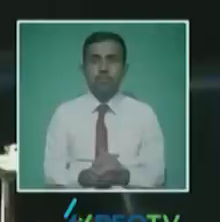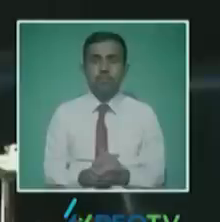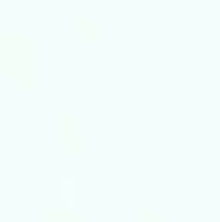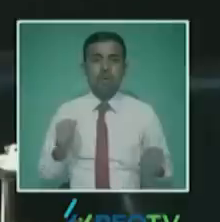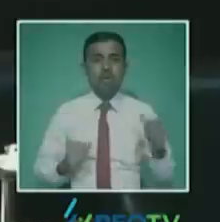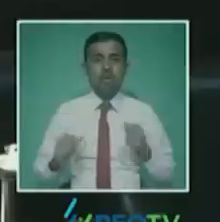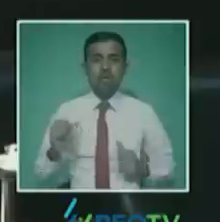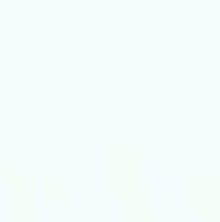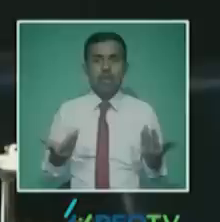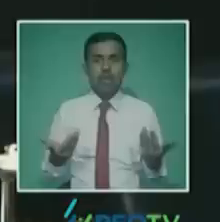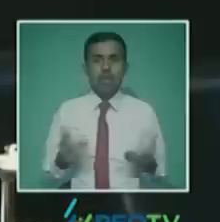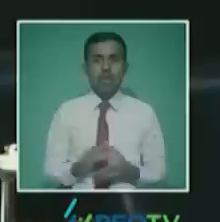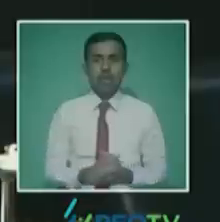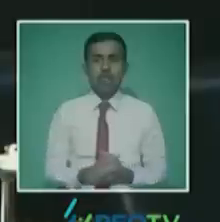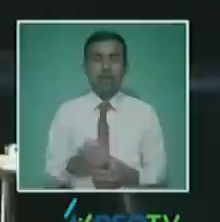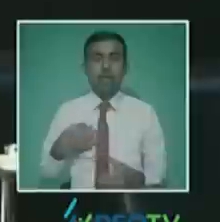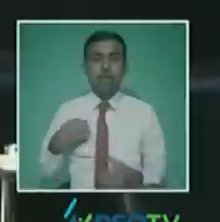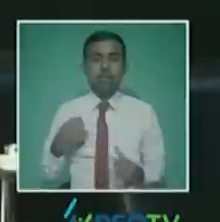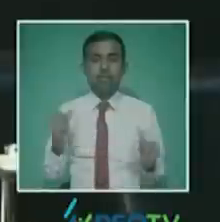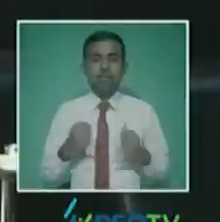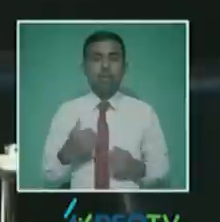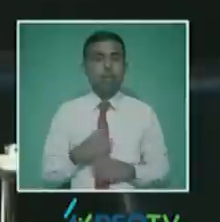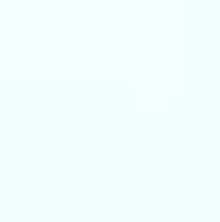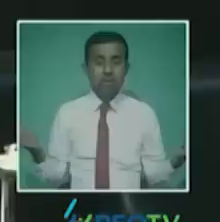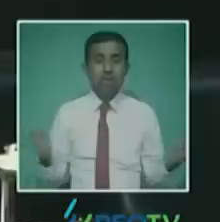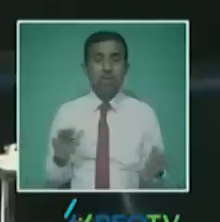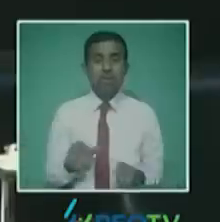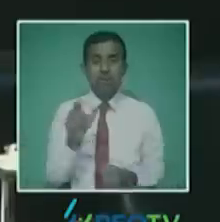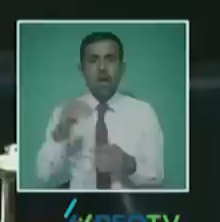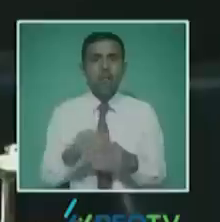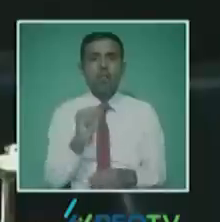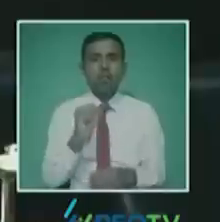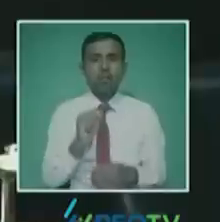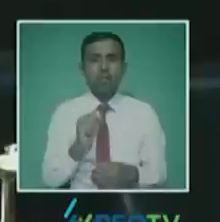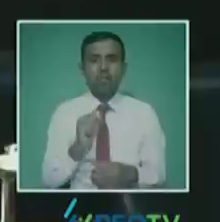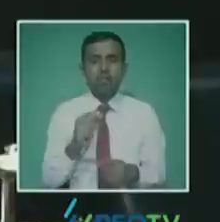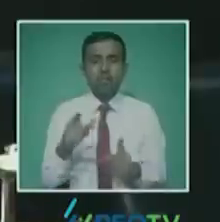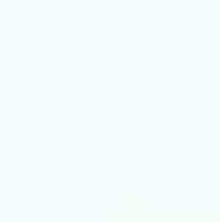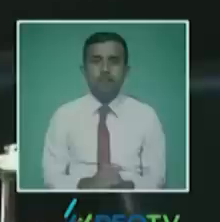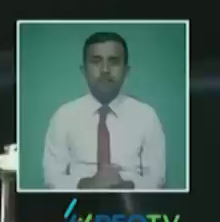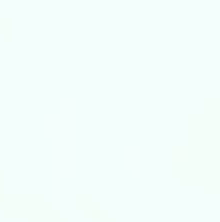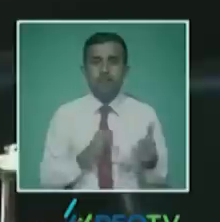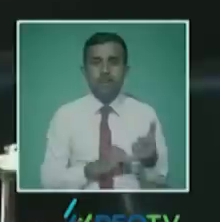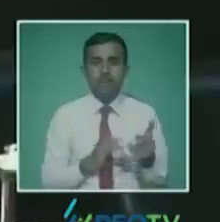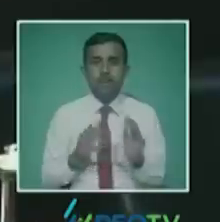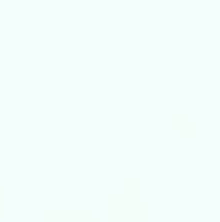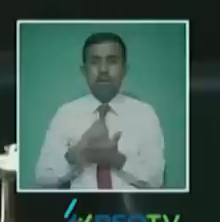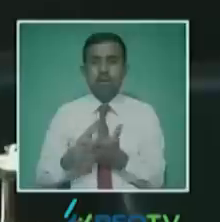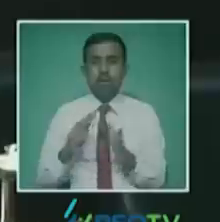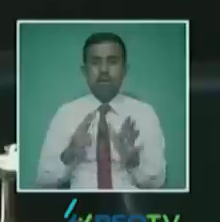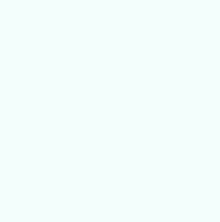ඇඳුම ඇඳට මිනිස්සු වෙන්නේ. ඇඳුම් ඇඳගෙන ඉත නිර්වස්සලා ඉන්න මිනිස්සු මතක තබා ගන්න. මේ වැදගත් ආයතනයේ. මේ අධ්‍යක්ෂ ජෙනරාල්වරයා පත් උනේ SM